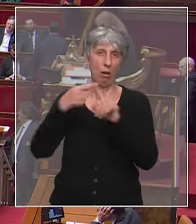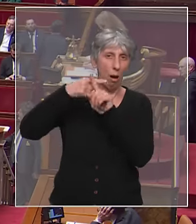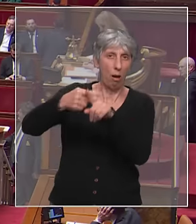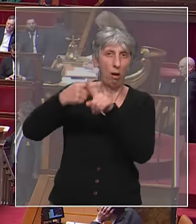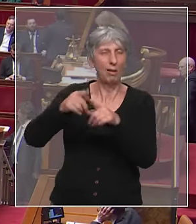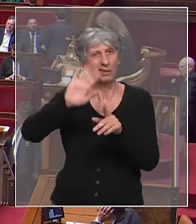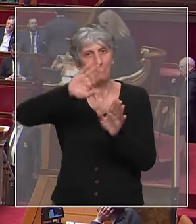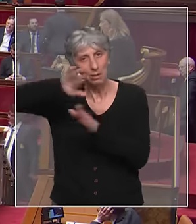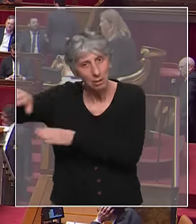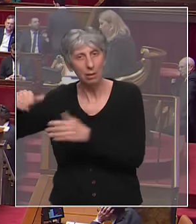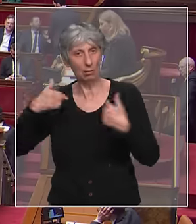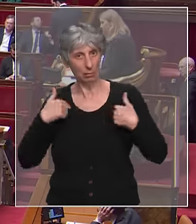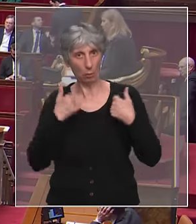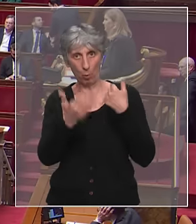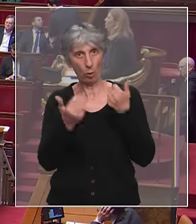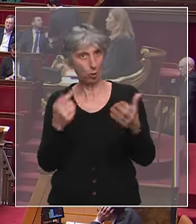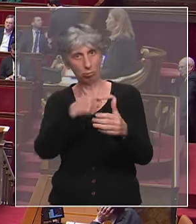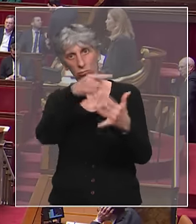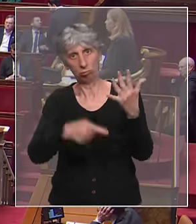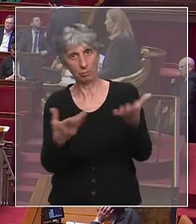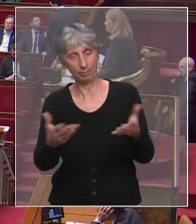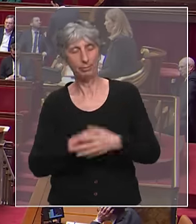Merci beaucoup, mon cher collègue, Monsieur le Premier ministre.